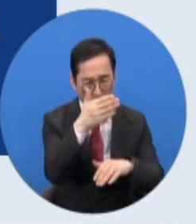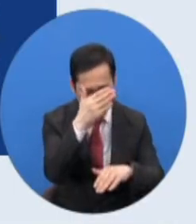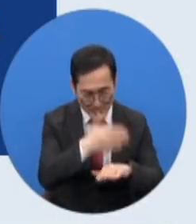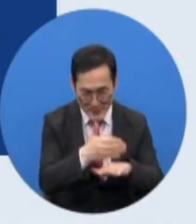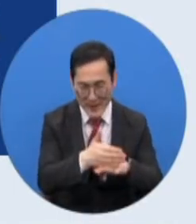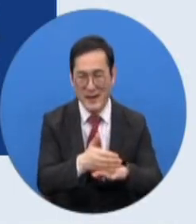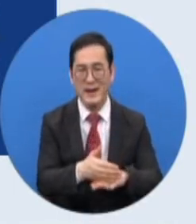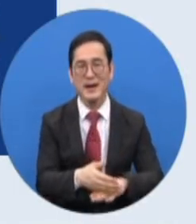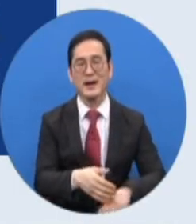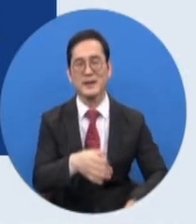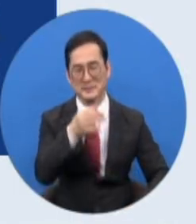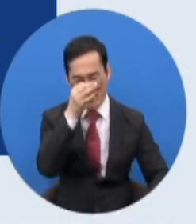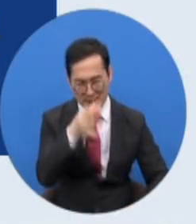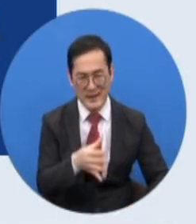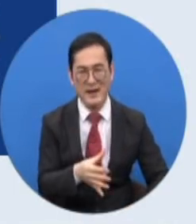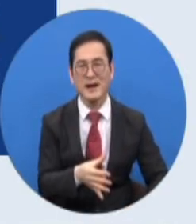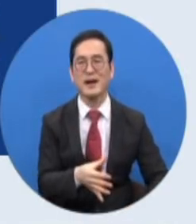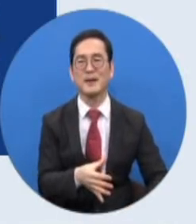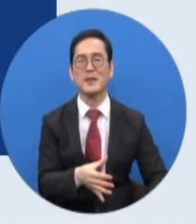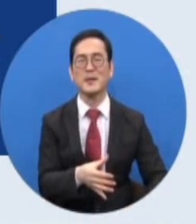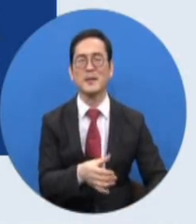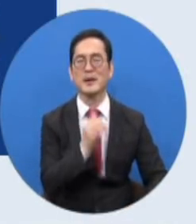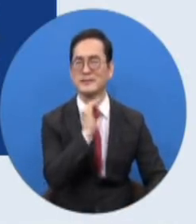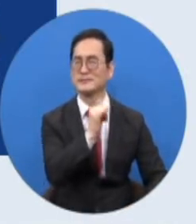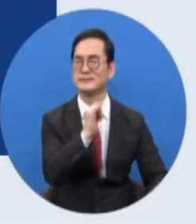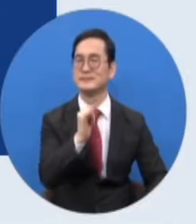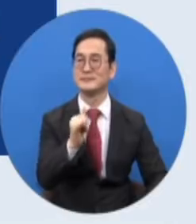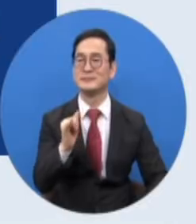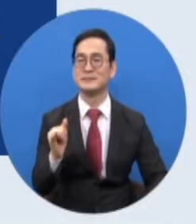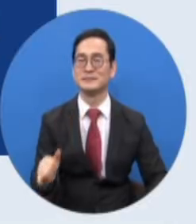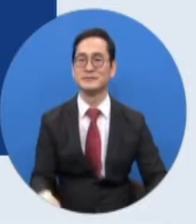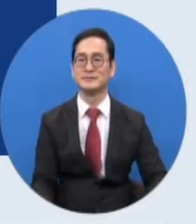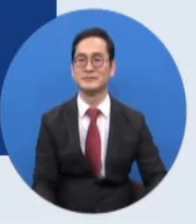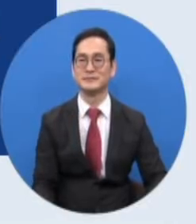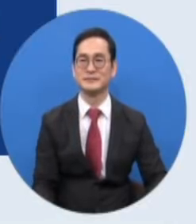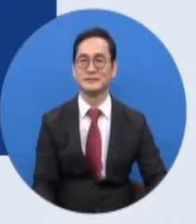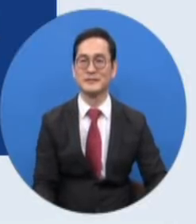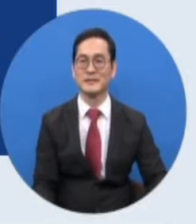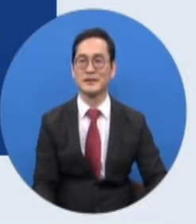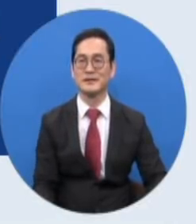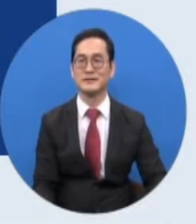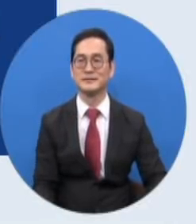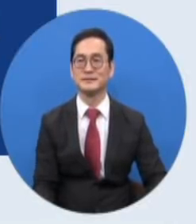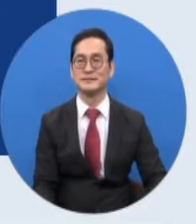낙선 인사 중 숨진 당원 조문, 25분 머물며 유족을 위로하기도 했다라는 겁니다.